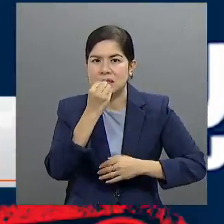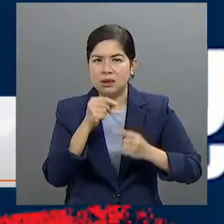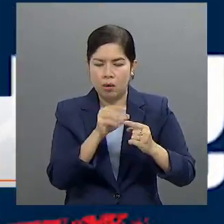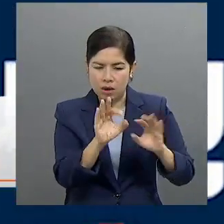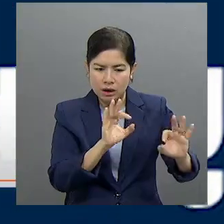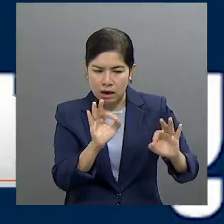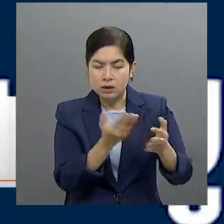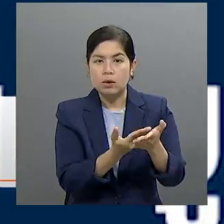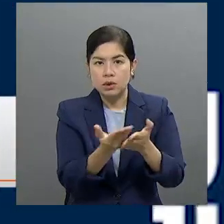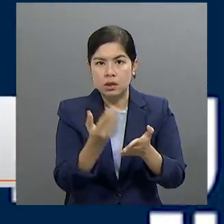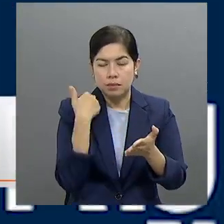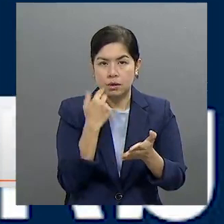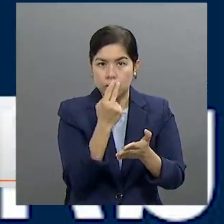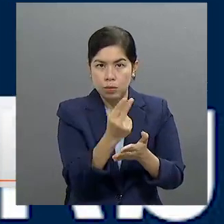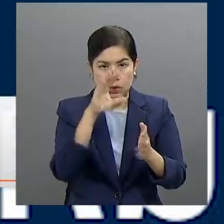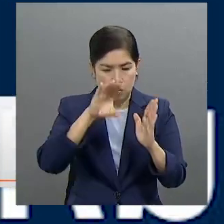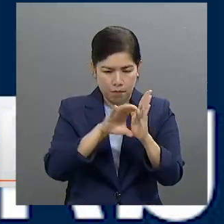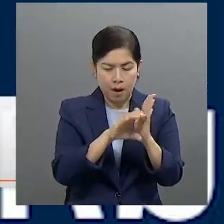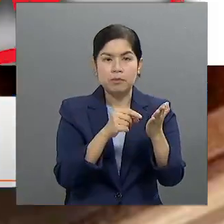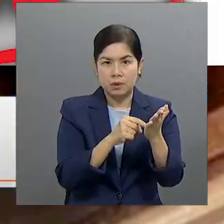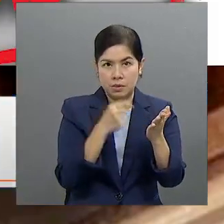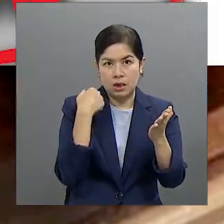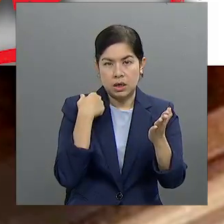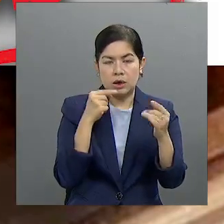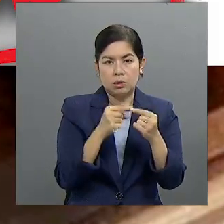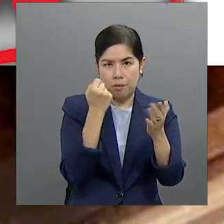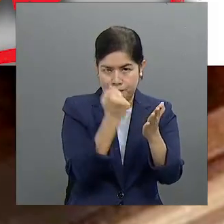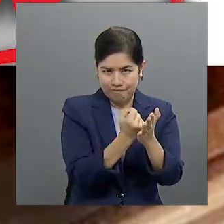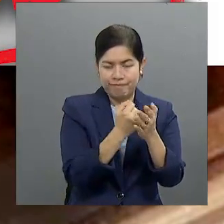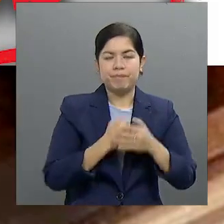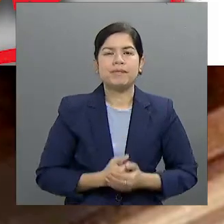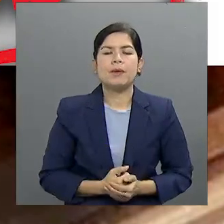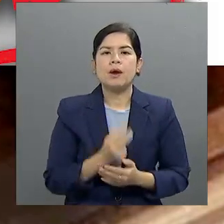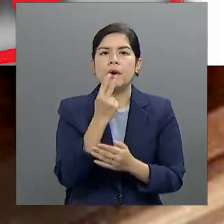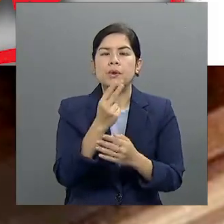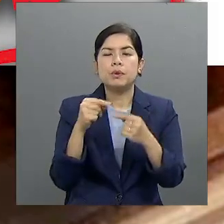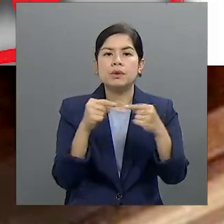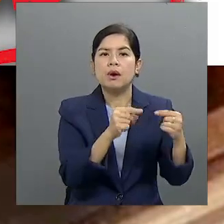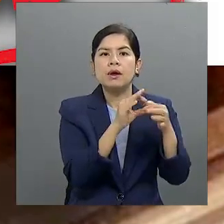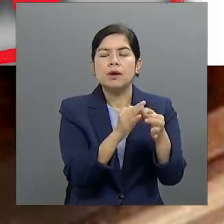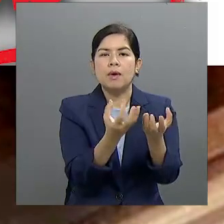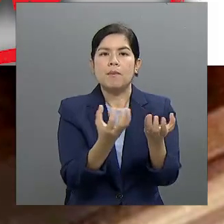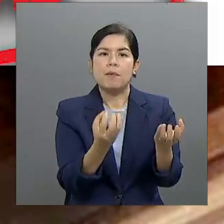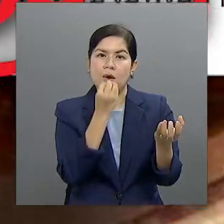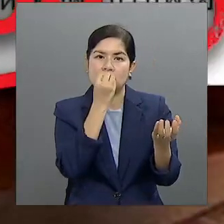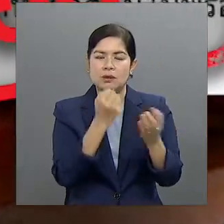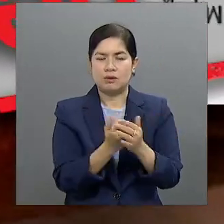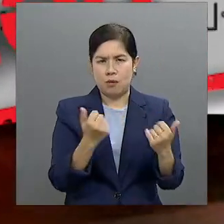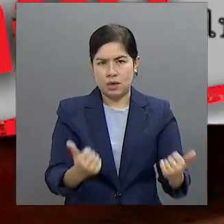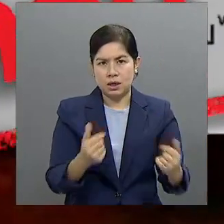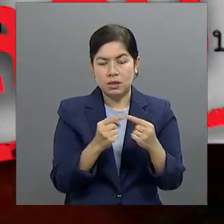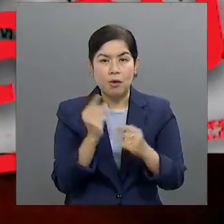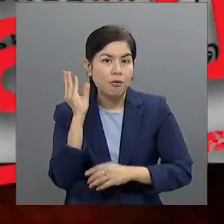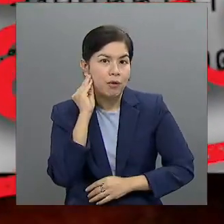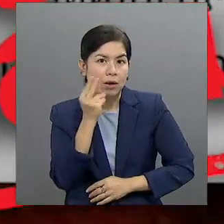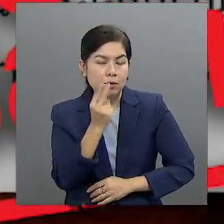ที่ได้รับสัญลักษณ์ปศุสัตว์โอเคครับ ยังอยู่กันที่เรื่องของอาหารครับคุณผู้ชมวันนี้เนี่ยใครหลายคนฟังแล้วเห็นแล้วสะดุ้งเลยทีเดียว